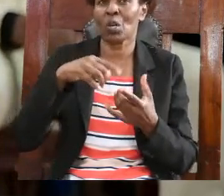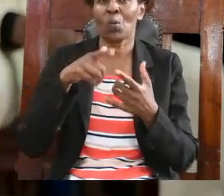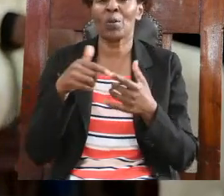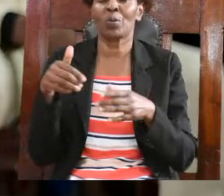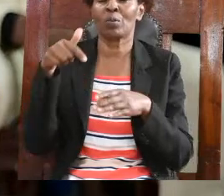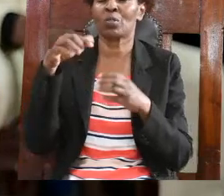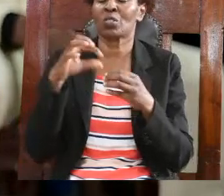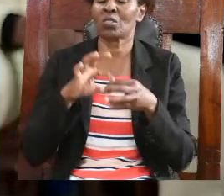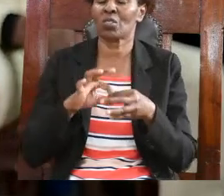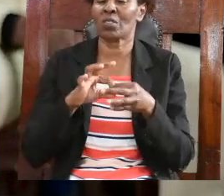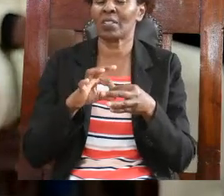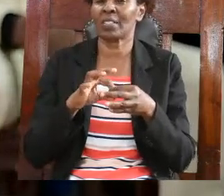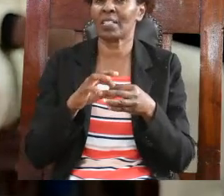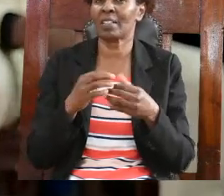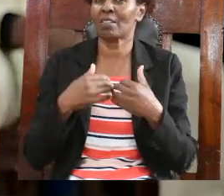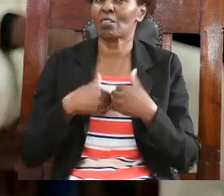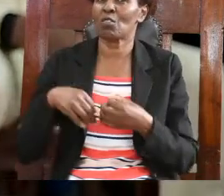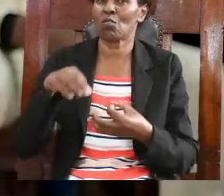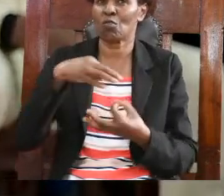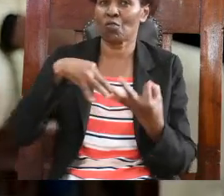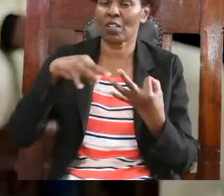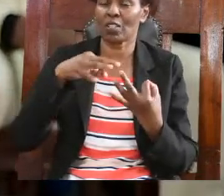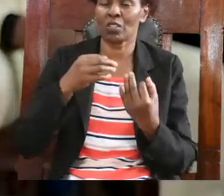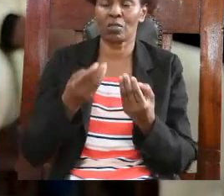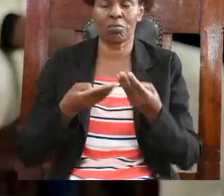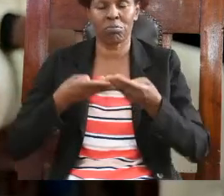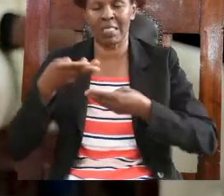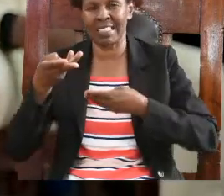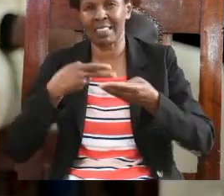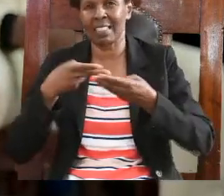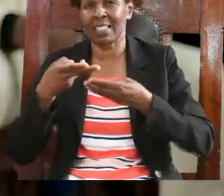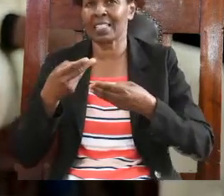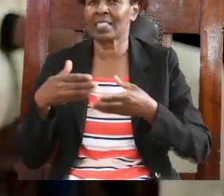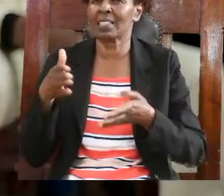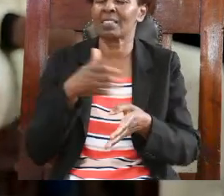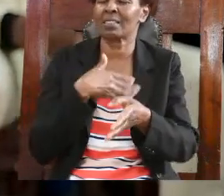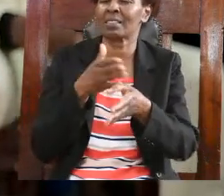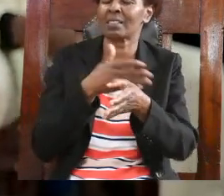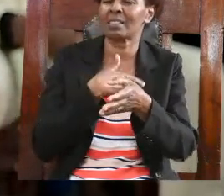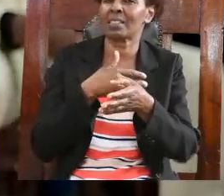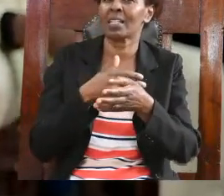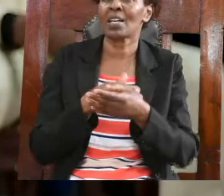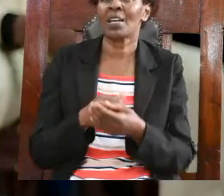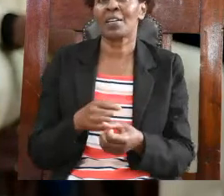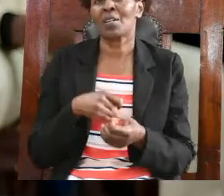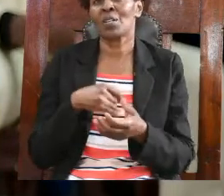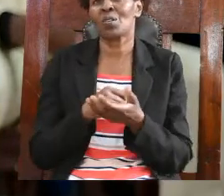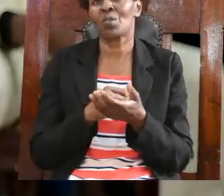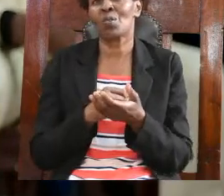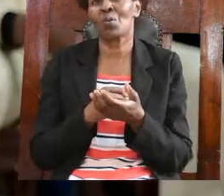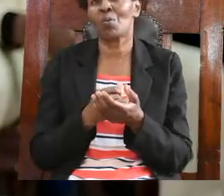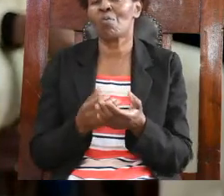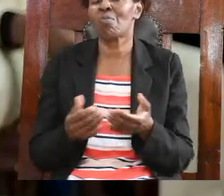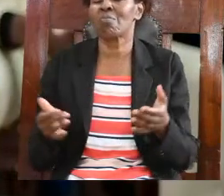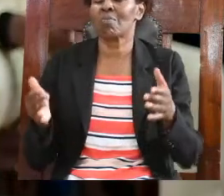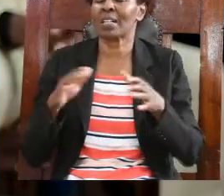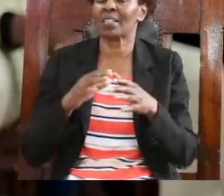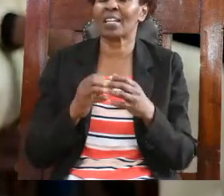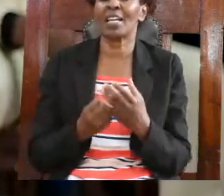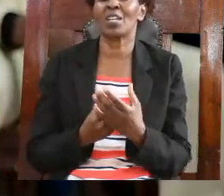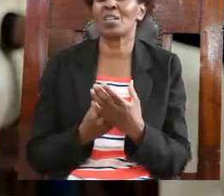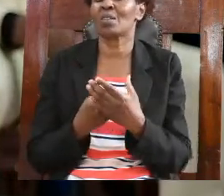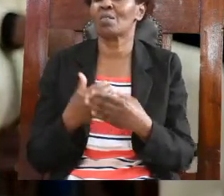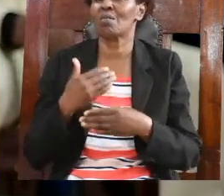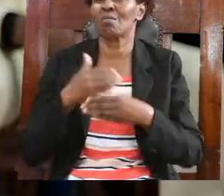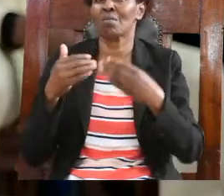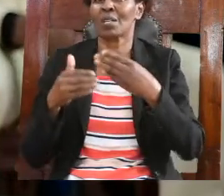pale kushirikiana pamoja, kuzungumza pamoja, kuimba, kusifu, tunaweza kukuzana moja kwa